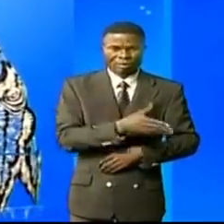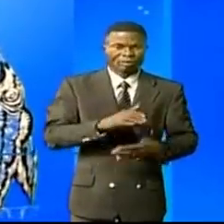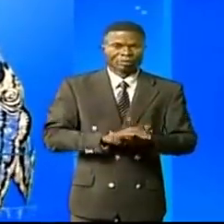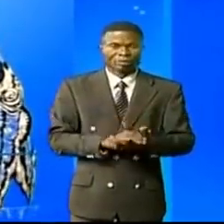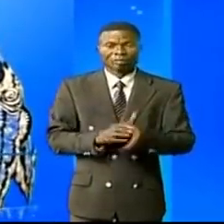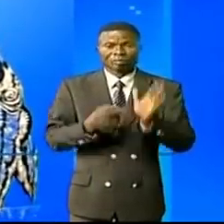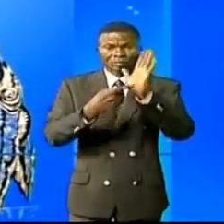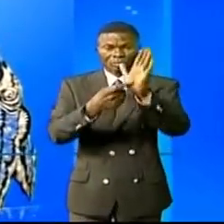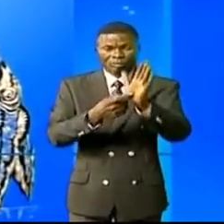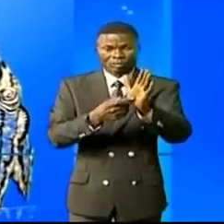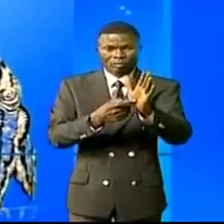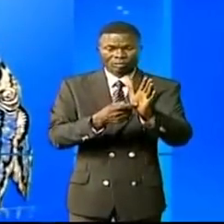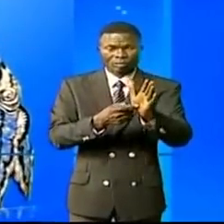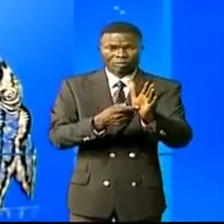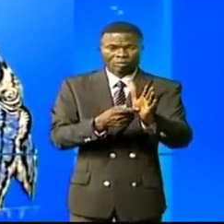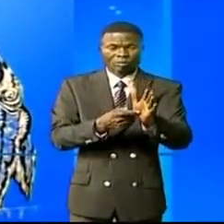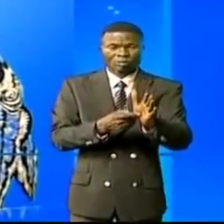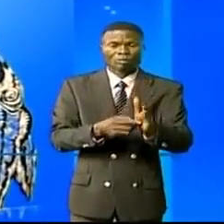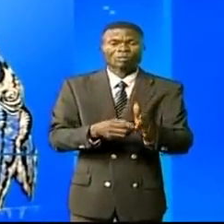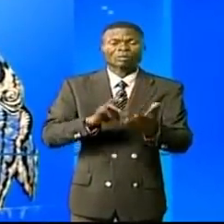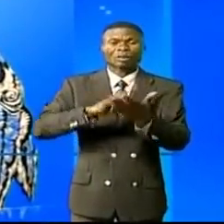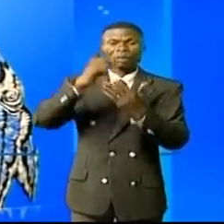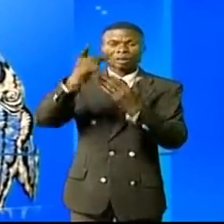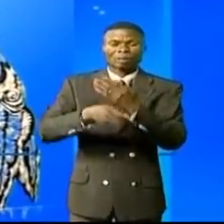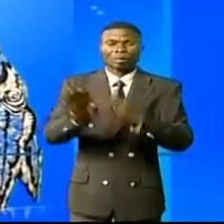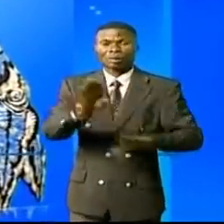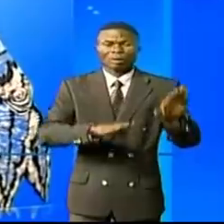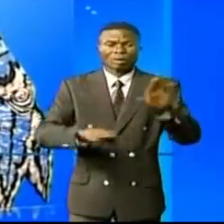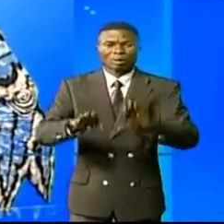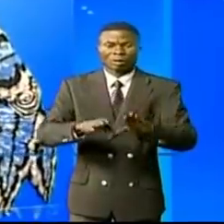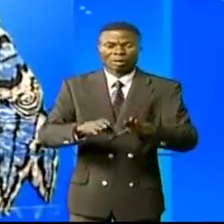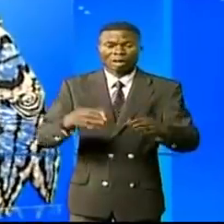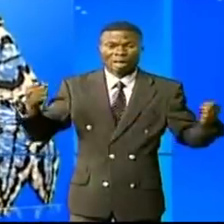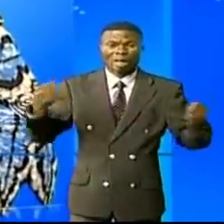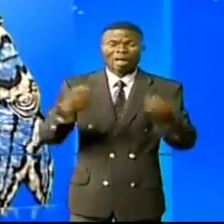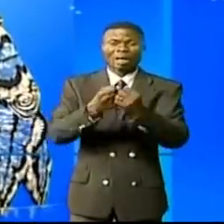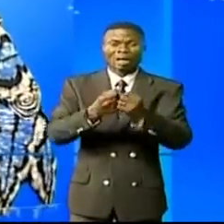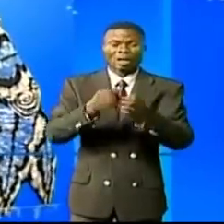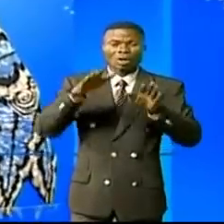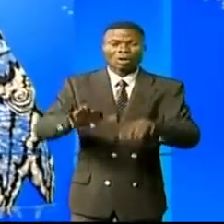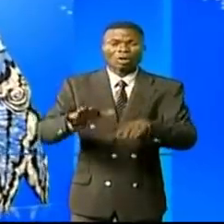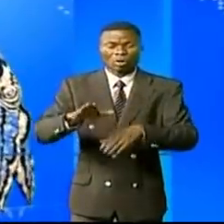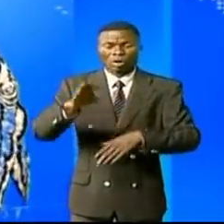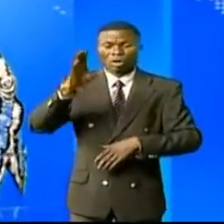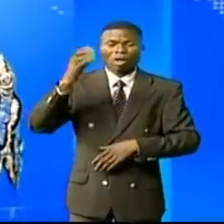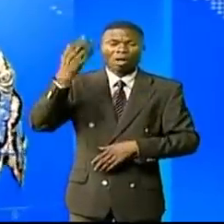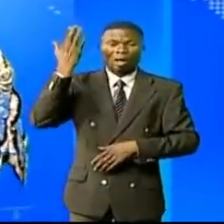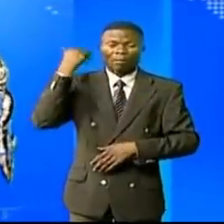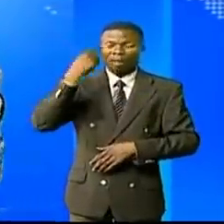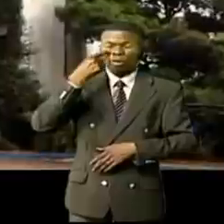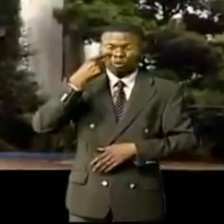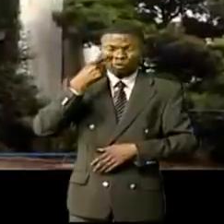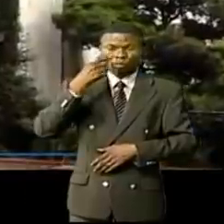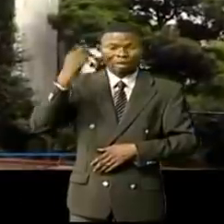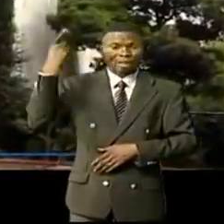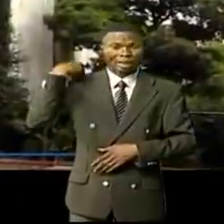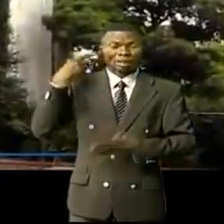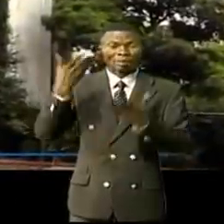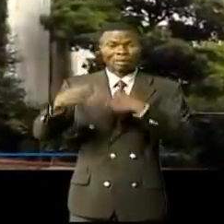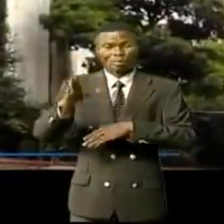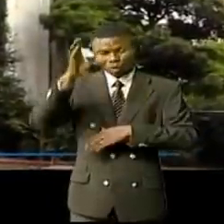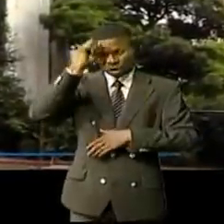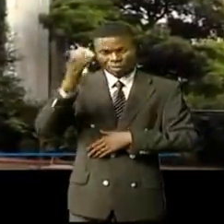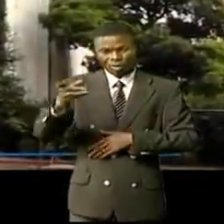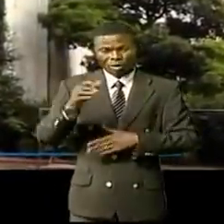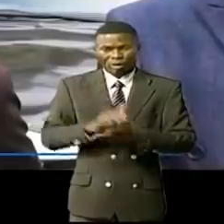Suivez à présent comment se présente le programme des obsèques des accidentés de la rivière de Maïndombe ici à Kinshasa. Dans la nuit